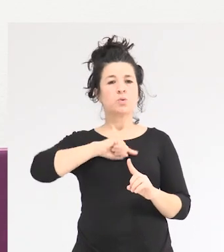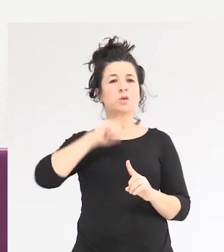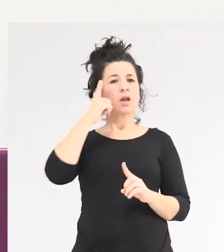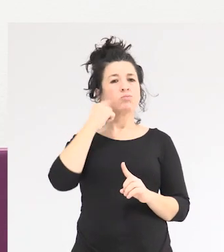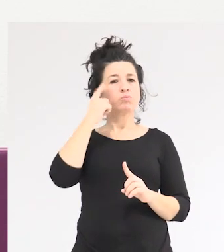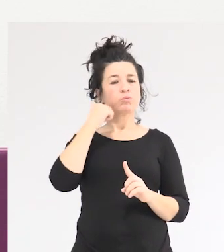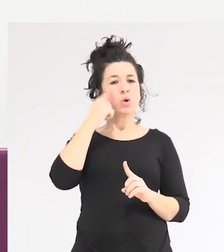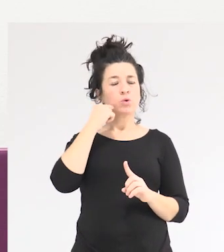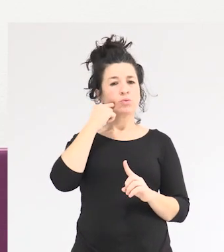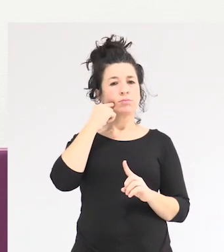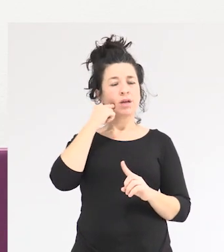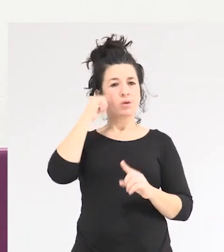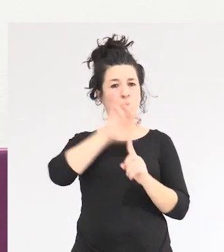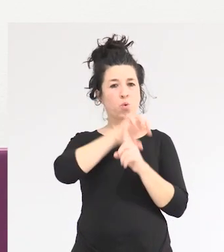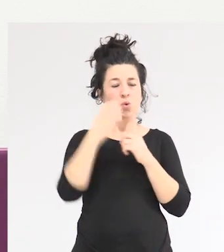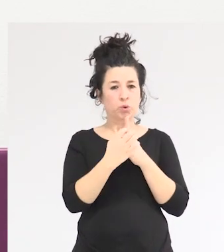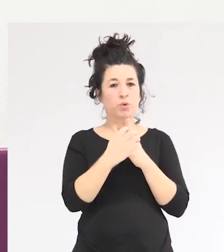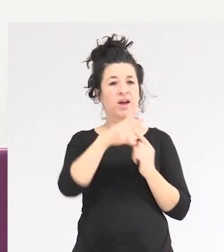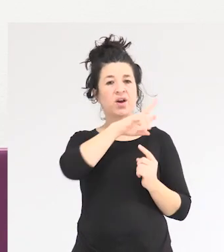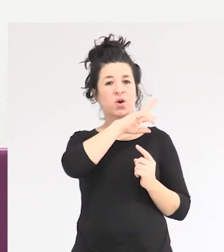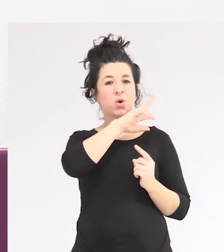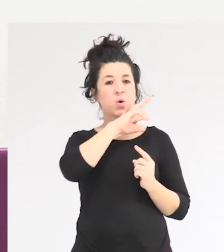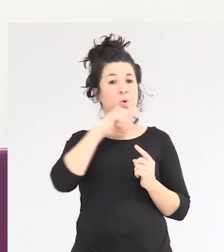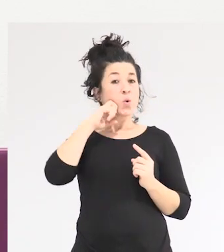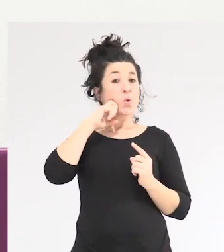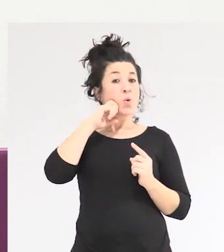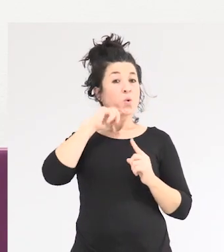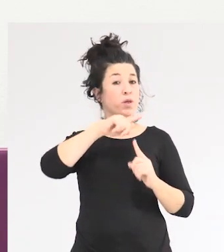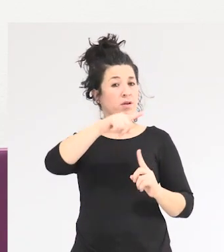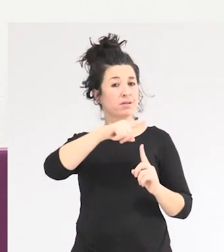nuke, bai? Eta ama bada, bueno, ama bada